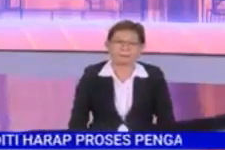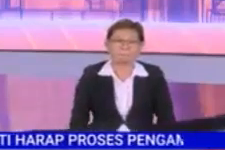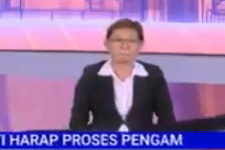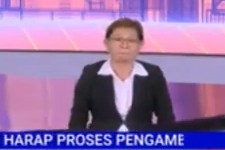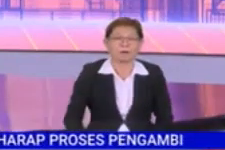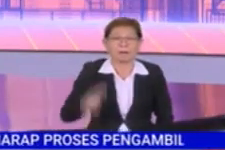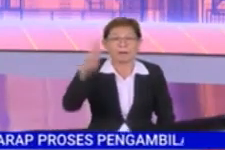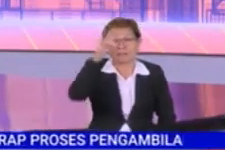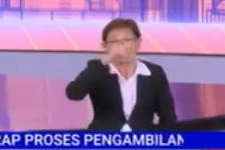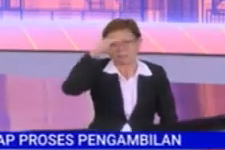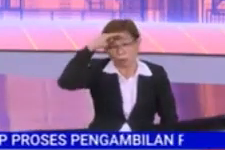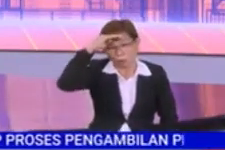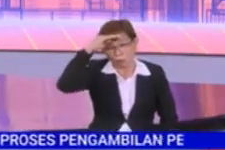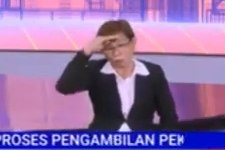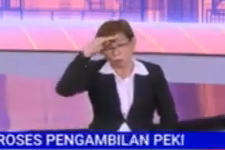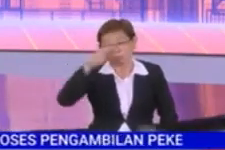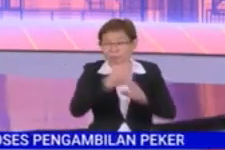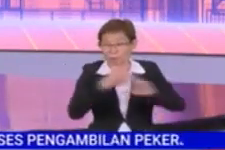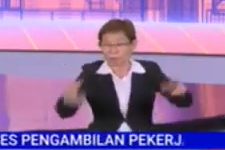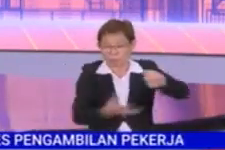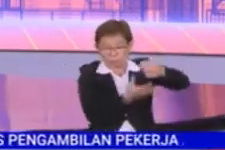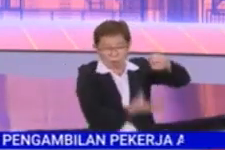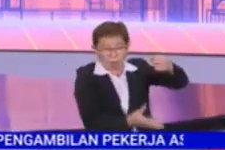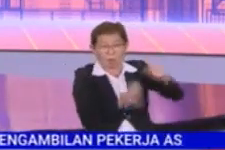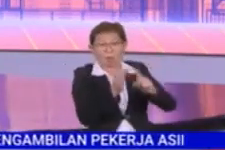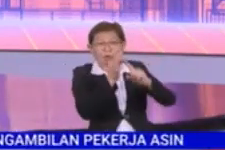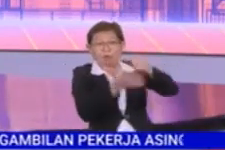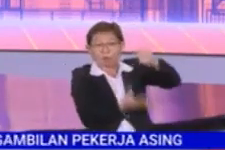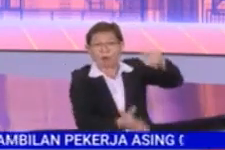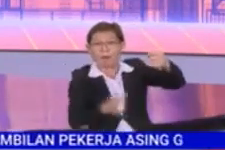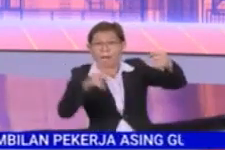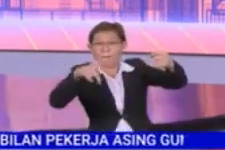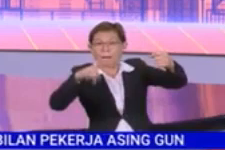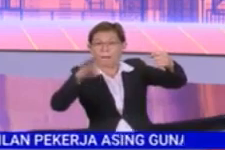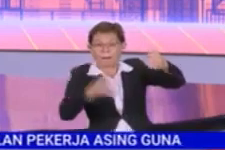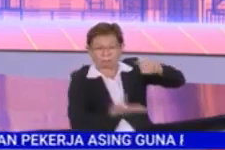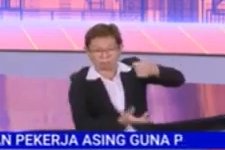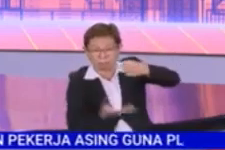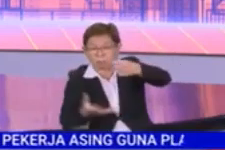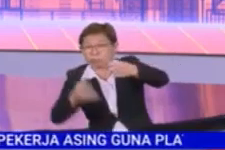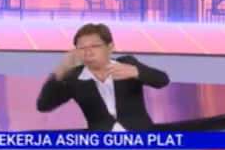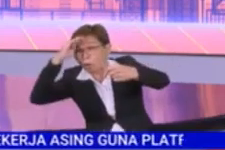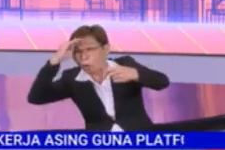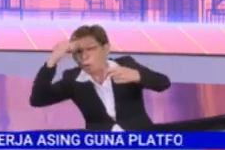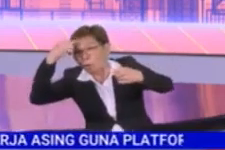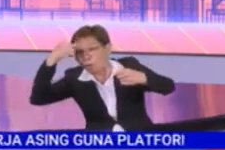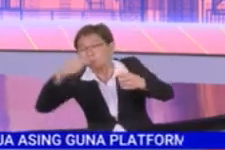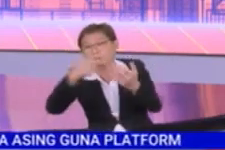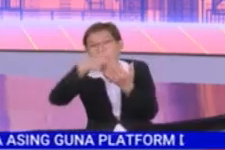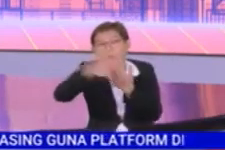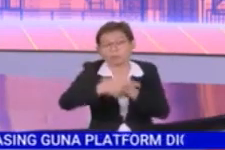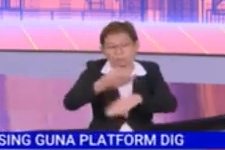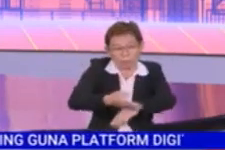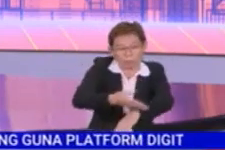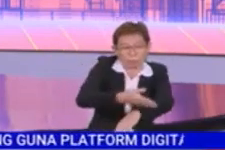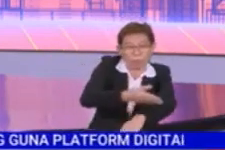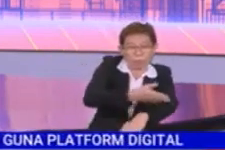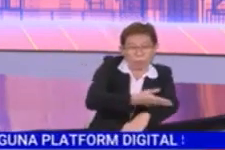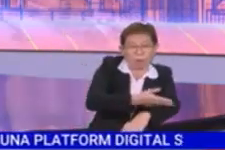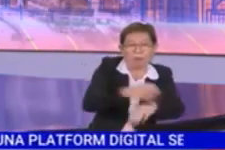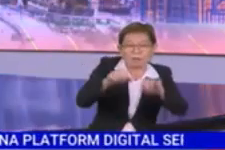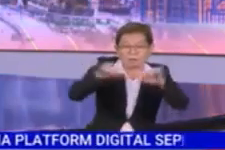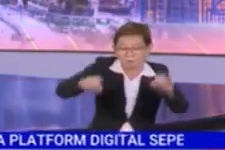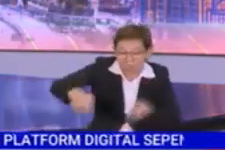Hai kerajaan Joho bersedia memberi peruntukan khusus kode pihak berkuasa tempatan TBC di Joho bagi project-project penambah baikan